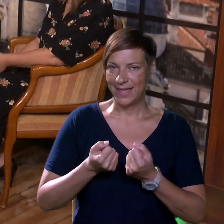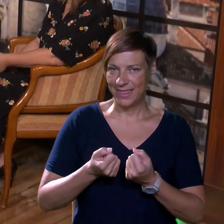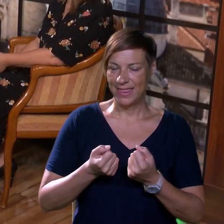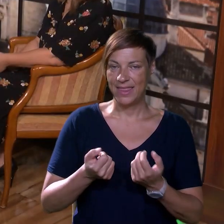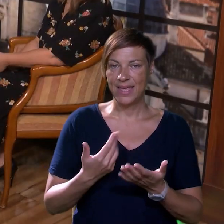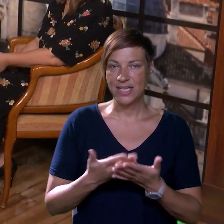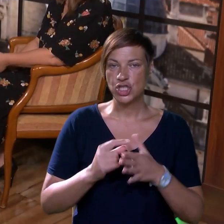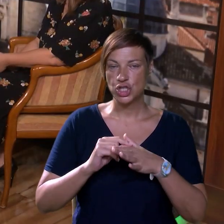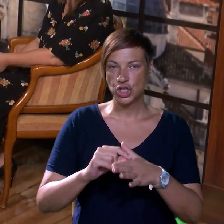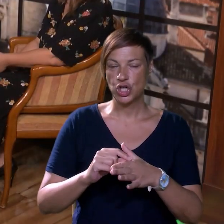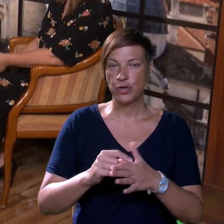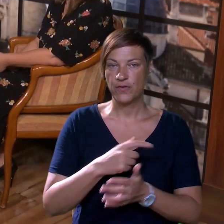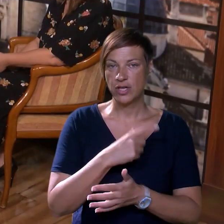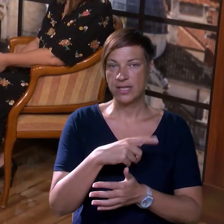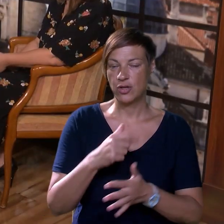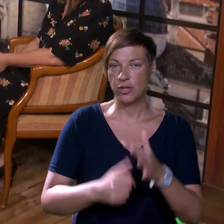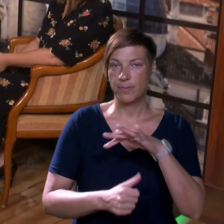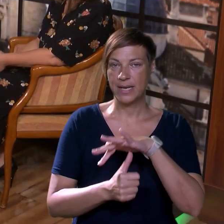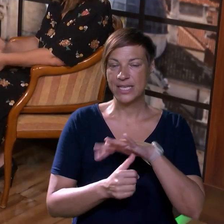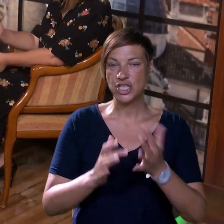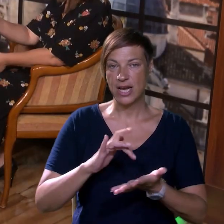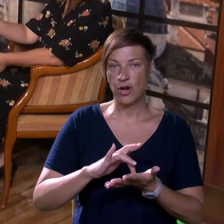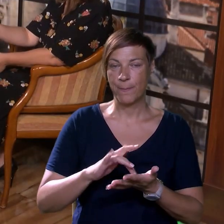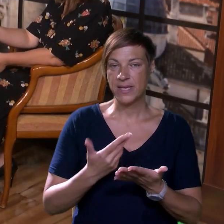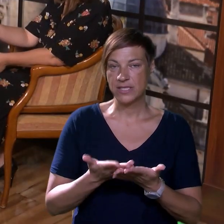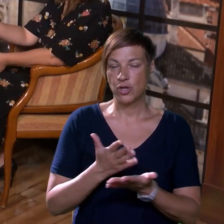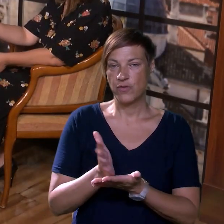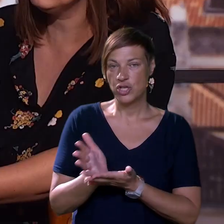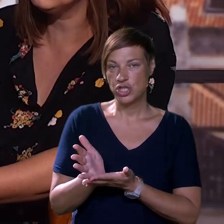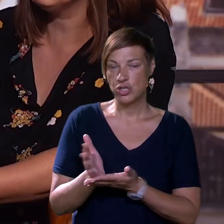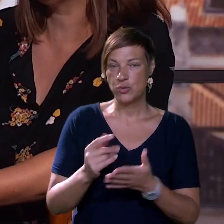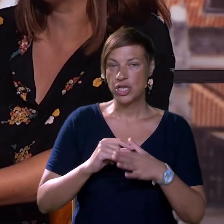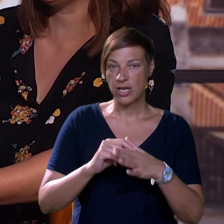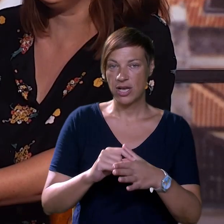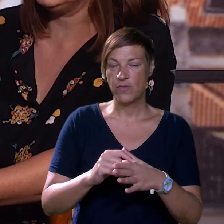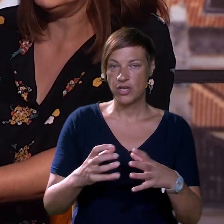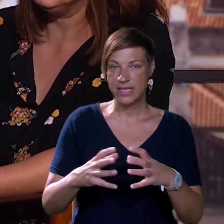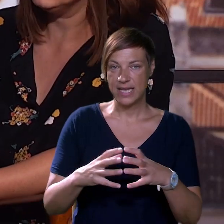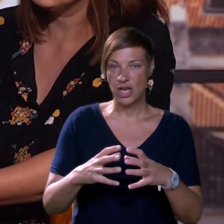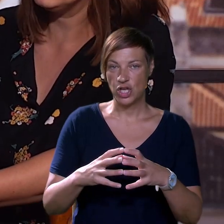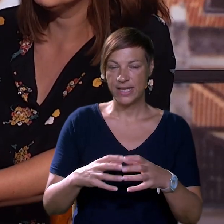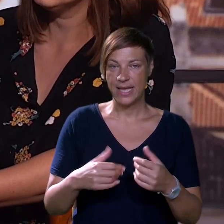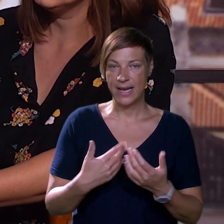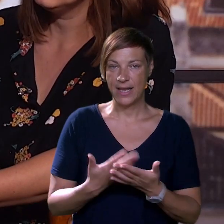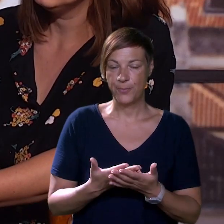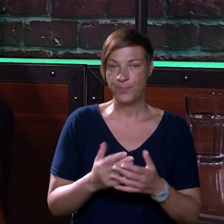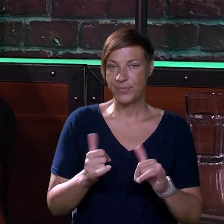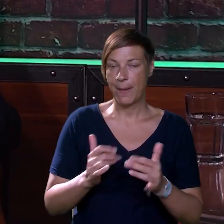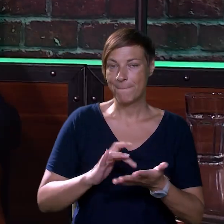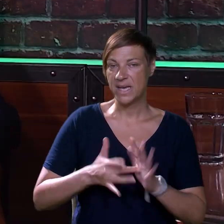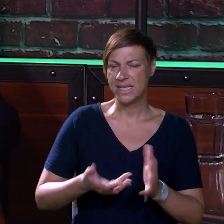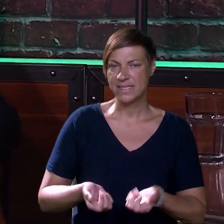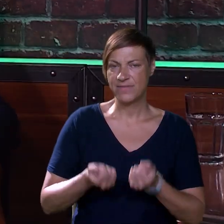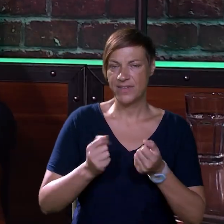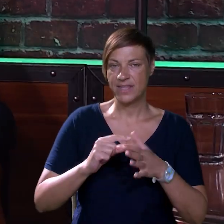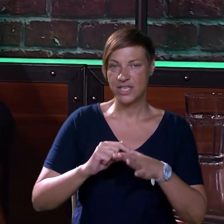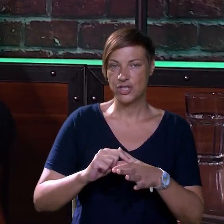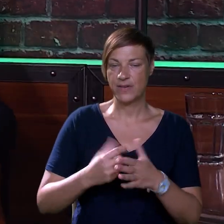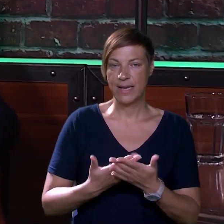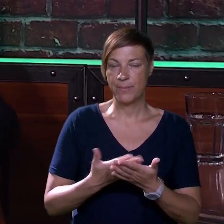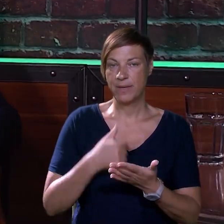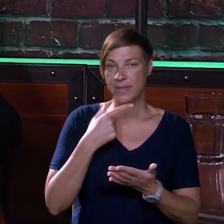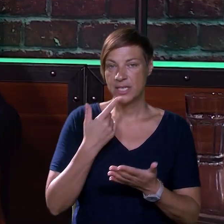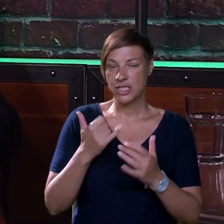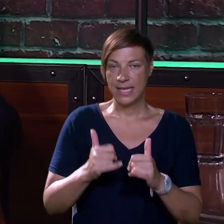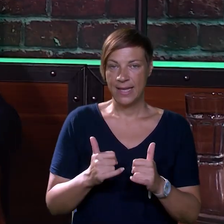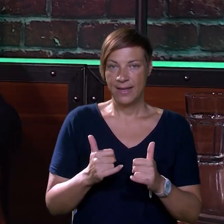teško voditi ljude, biti na čelnom mjestu, u ovom slučaju kao voditelj odjela vašeg? Pa je, sve je teško voditi. Evo, na primjer, da